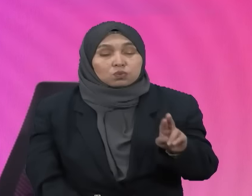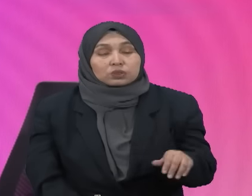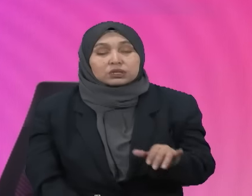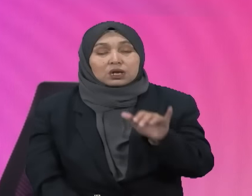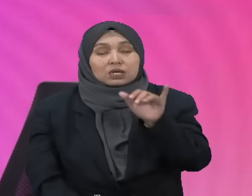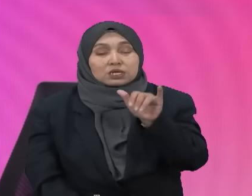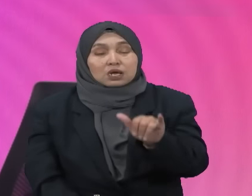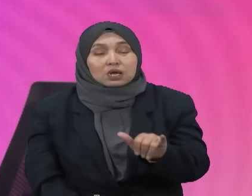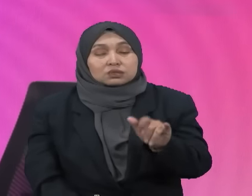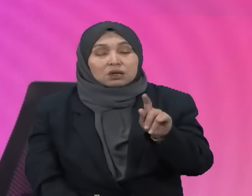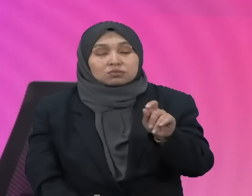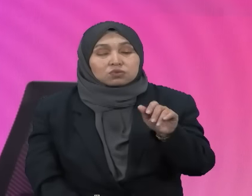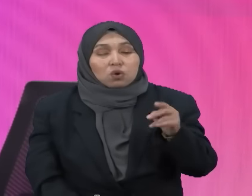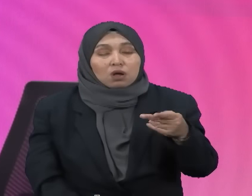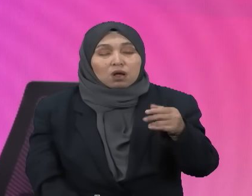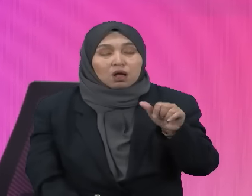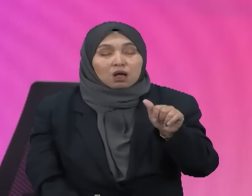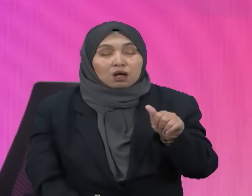taharun. Ya ta